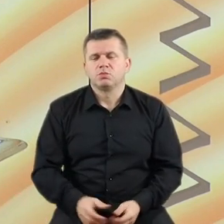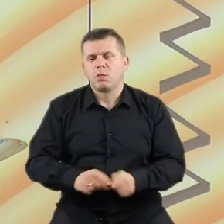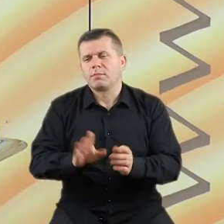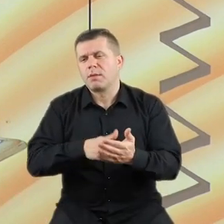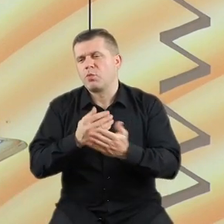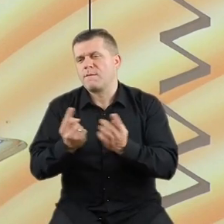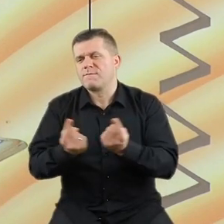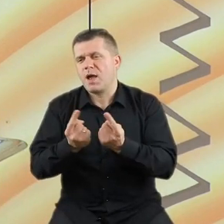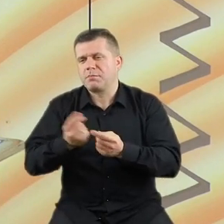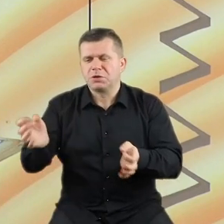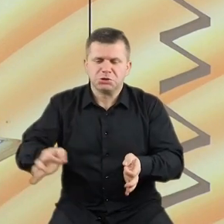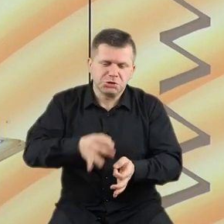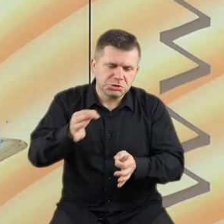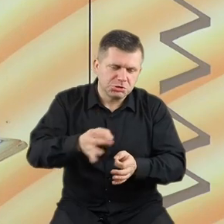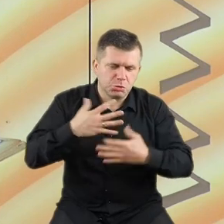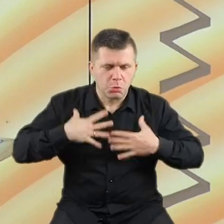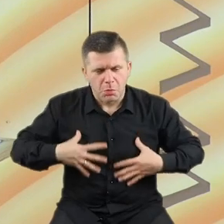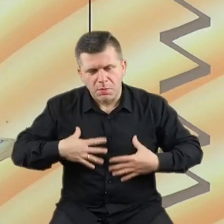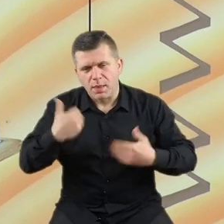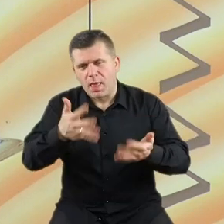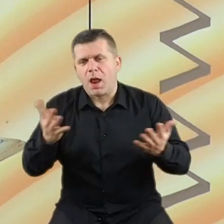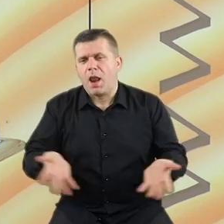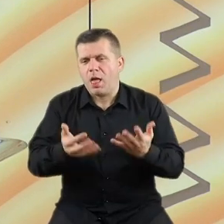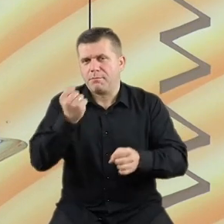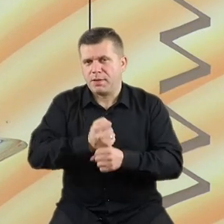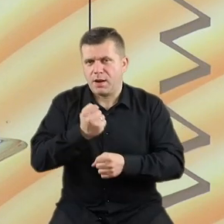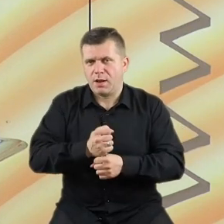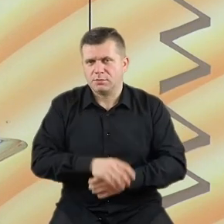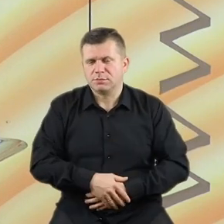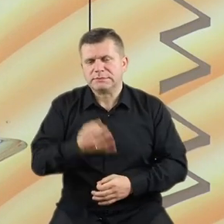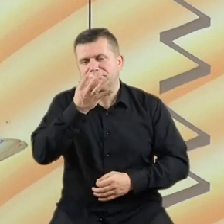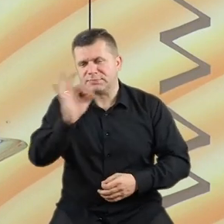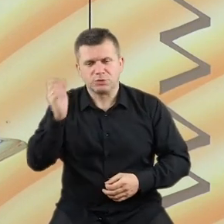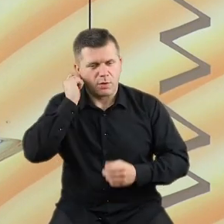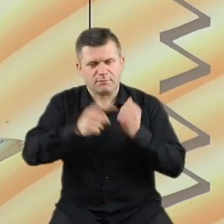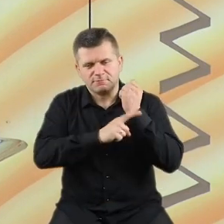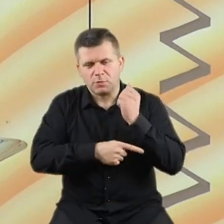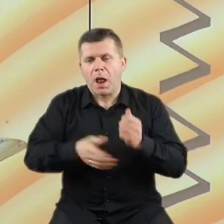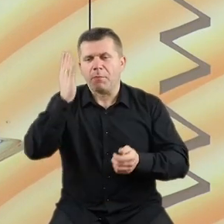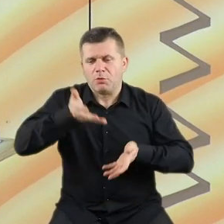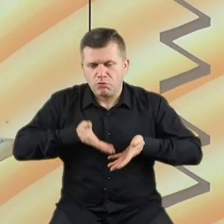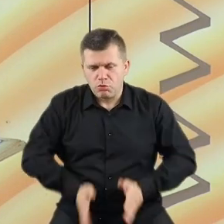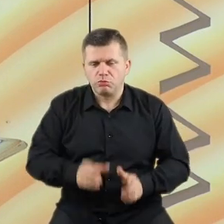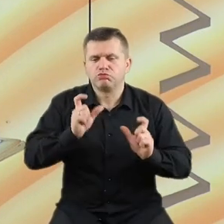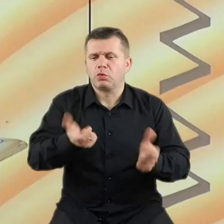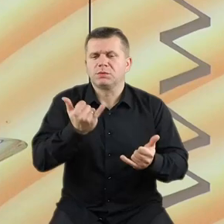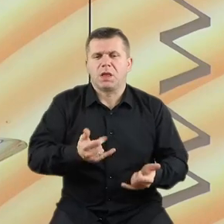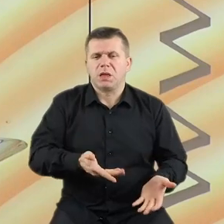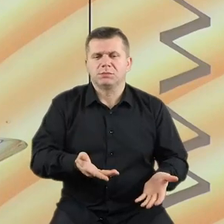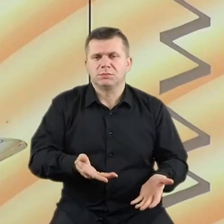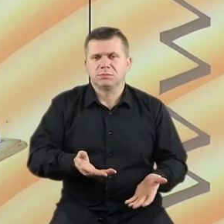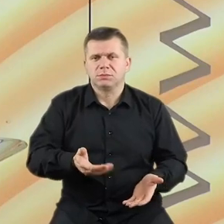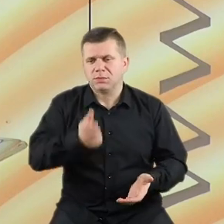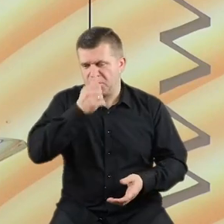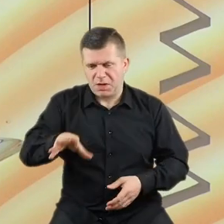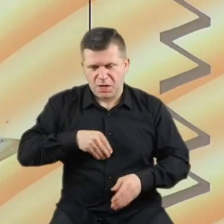do fabryki szycia jakiejś tam odzieży. Więc kobiety też zachodziły w ciążę specjalnie. No a potem co z tymi dziećmi? Przecież ta kobieta nie